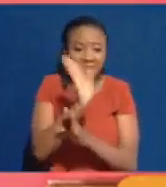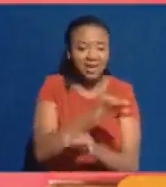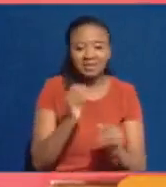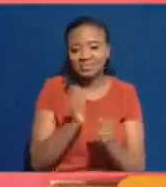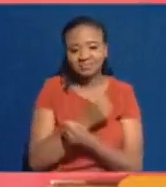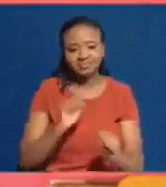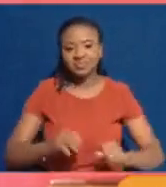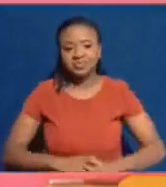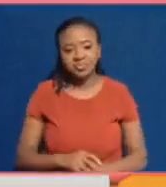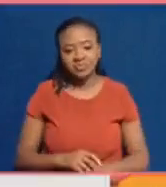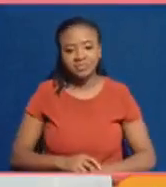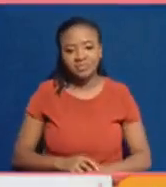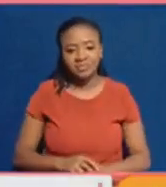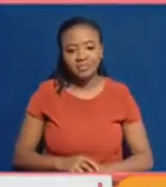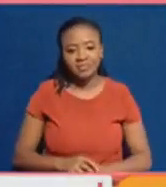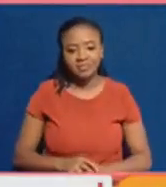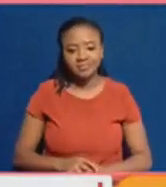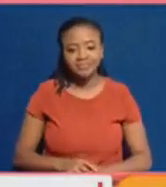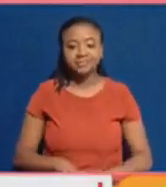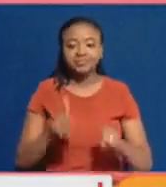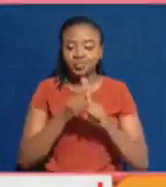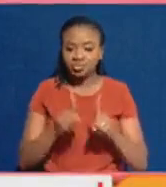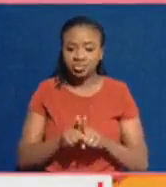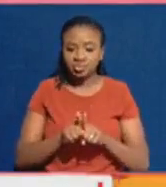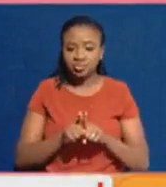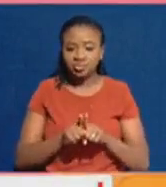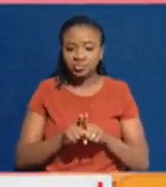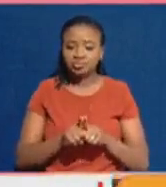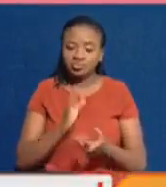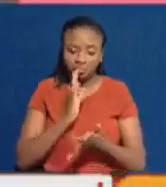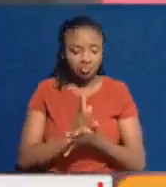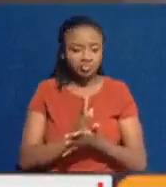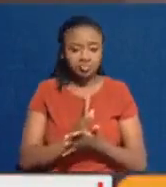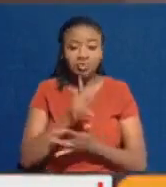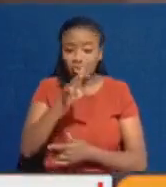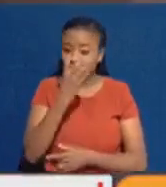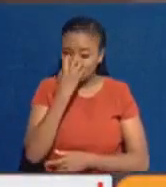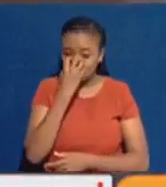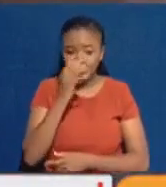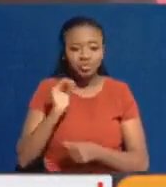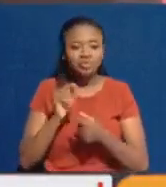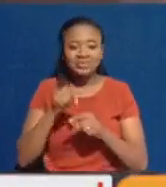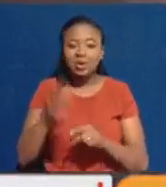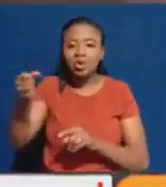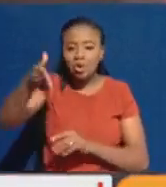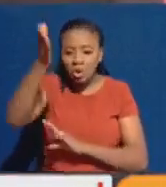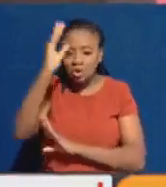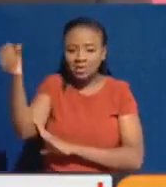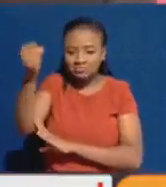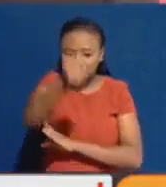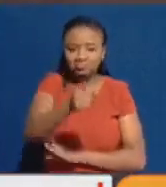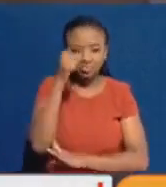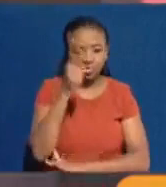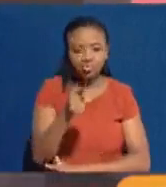and we trust the living God, your excellency, that you have been sent to lead this country so that you become the permanent